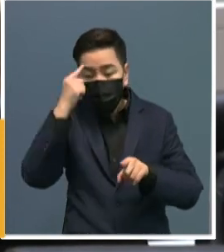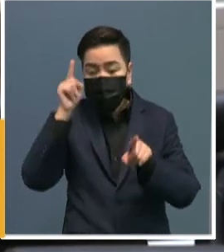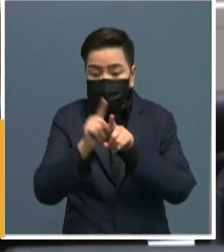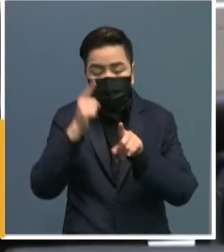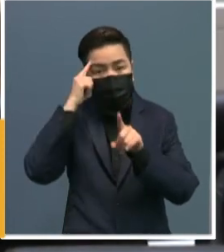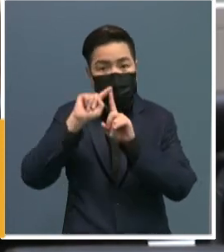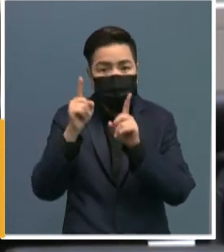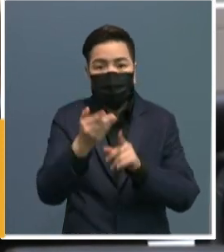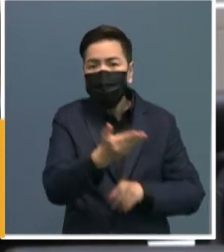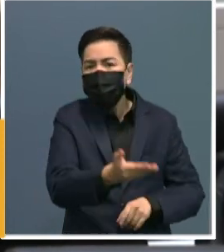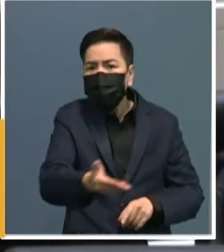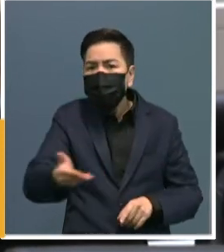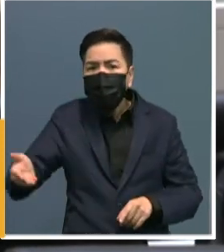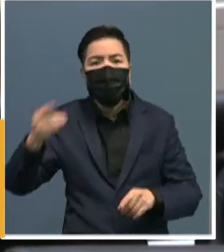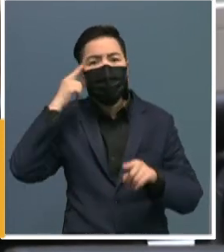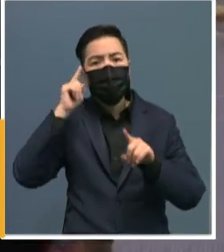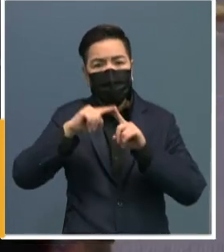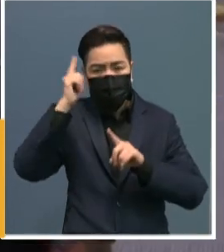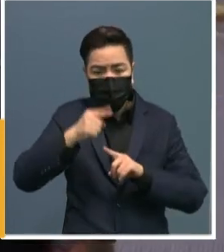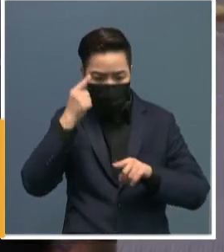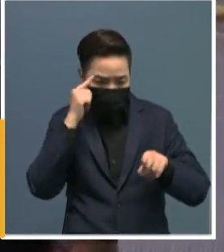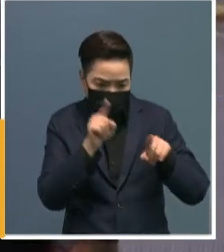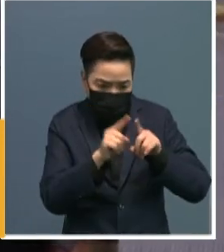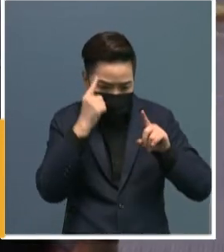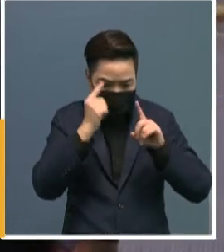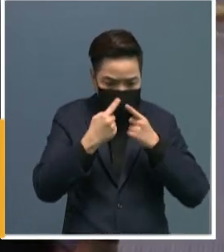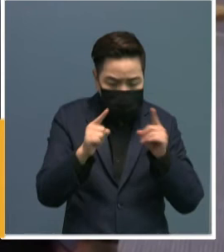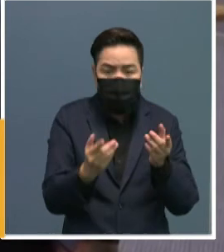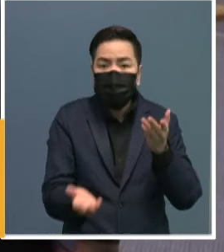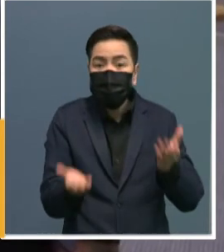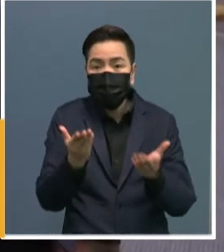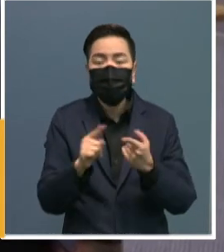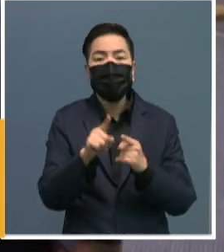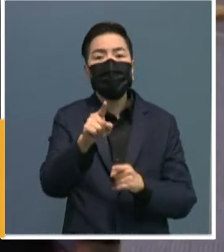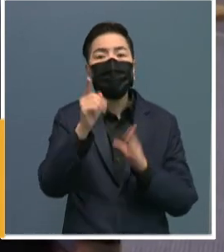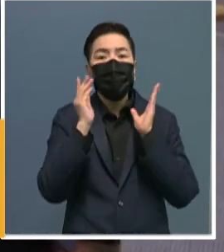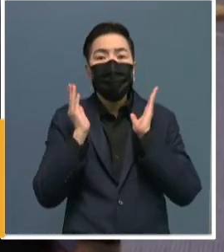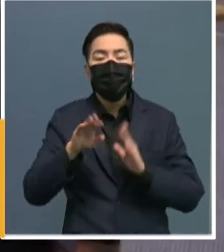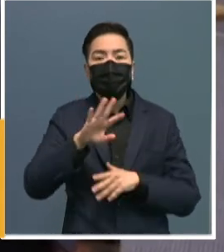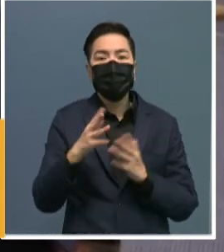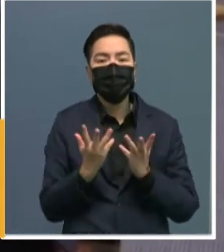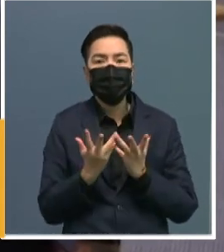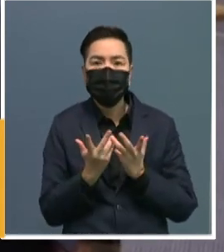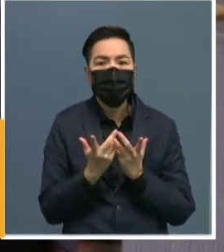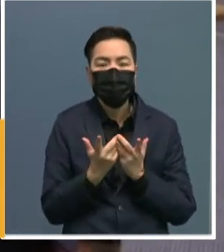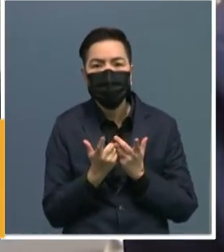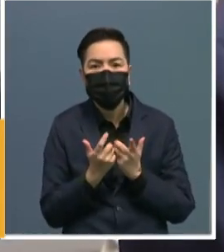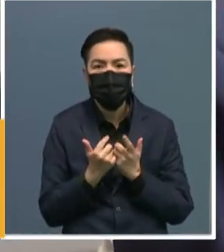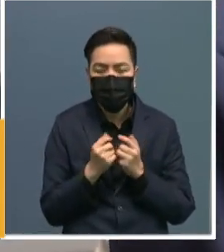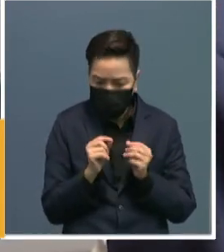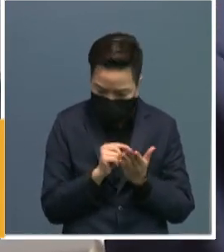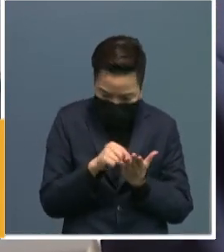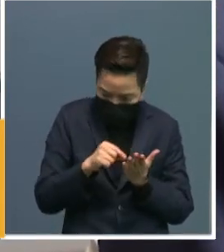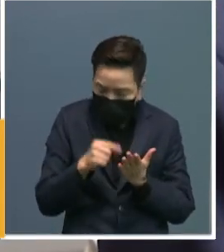ว่าจะให้ใช้วิธีว่าเห็นด้วยกับฉบับไหนบ้างดีหรือไม่แต่ว่ากลัวว่าคนนับคะแนนในอาจจะเกิดความสับสนขึ้นได้